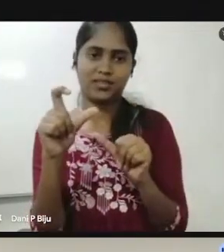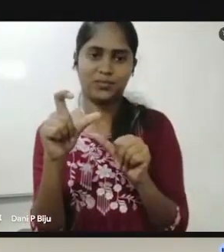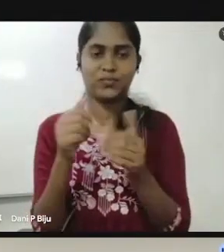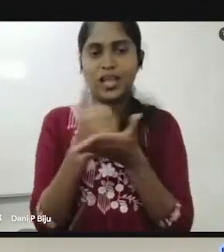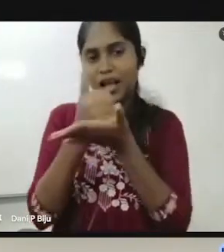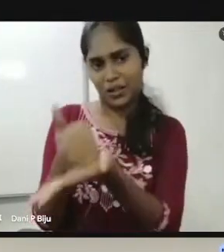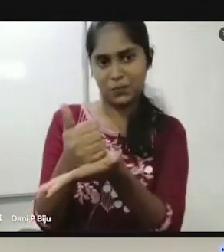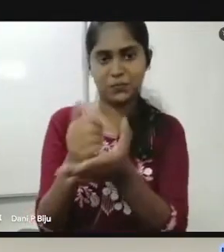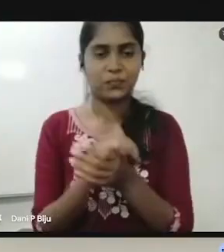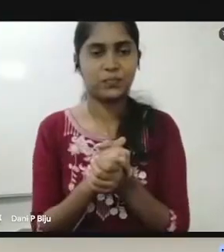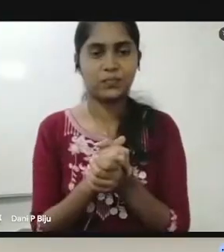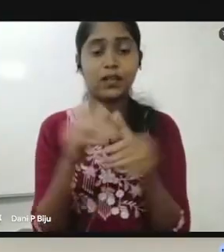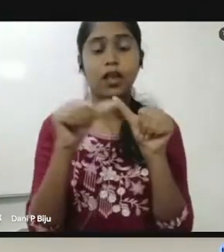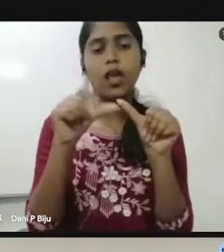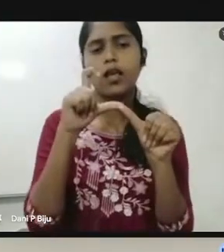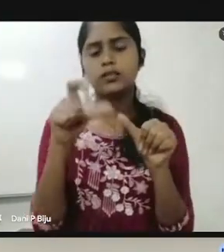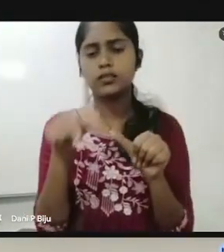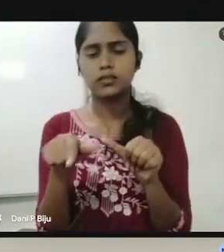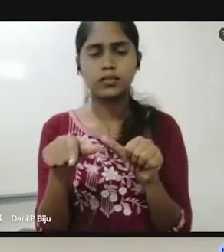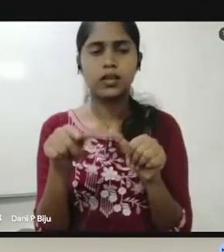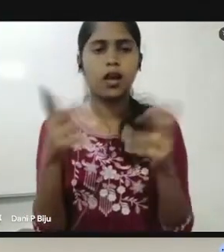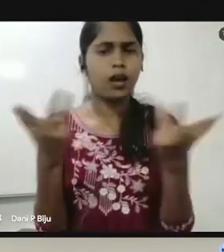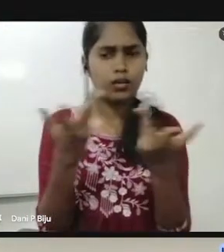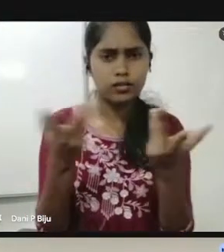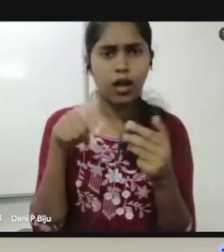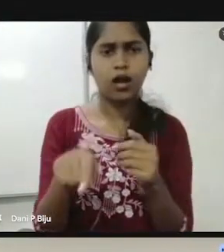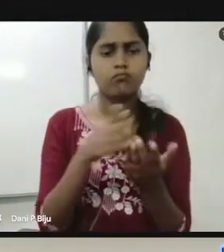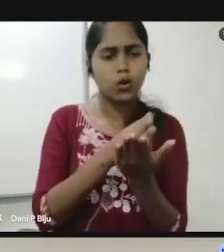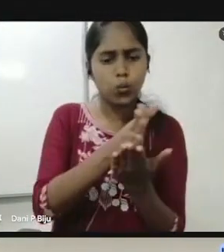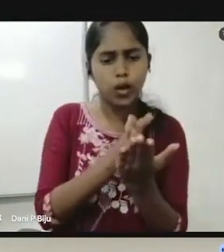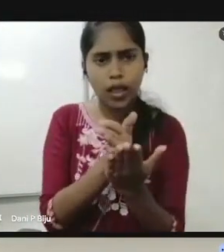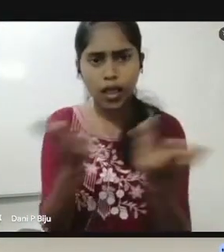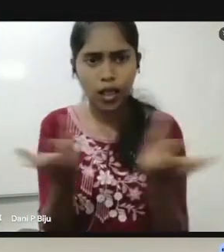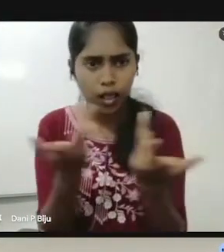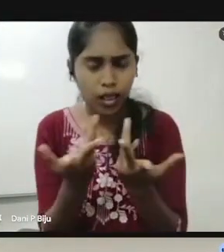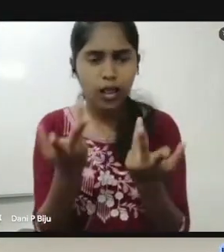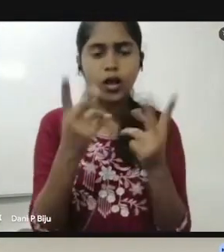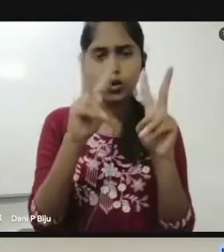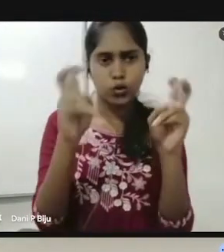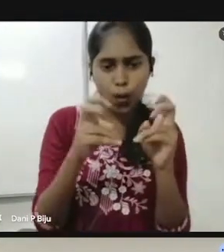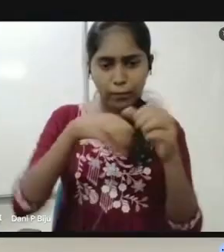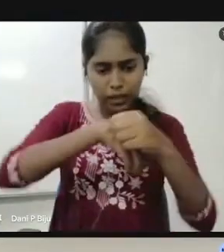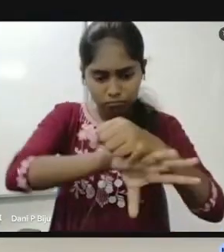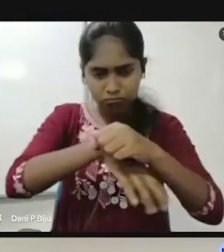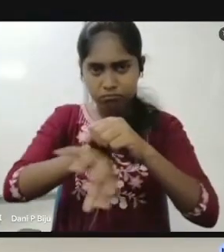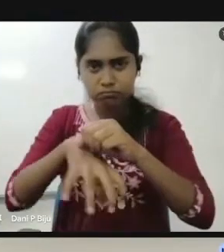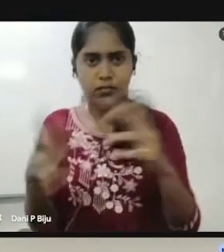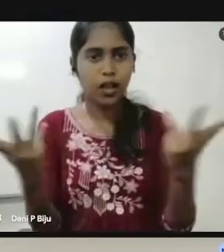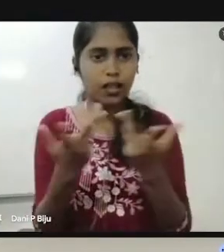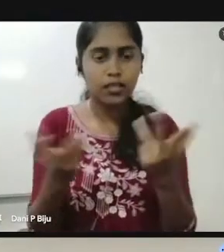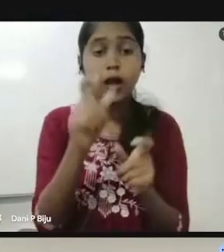ഈ AAC എന്നത് എന്താണ്, ഇത് ഏതൊക്കെ തരത്തിലുണ്ട്, AACയുടെ ഘടകങ്ങൾ, ആർക്കൊക്കെ ഉപയോഗിക്കാം,